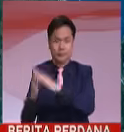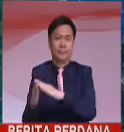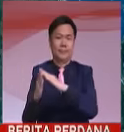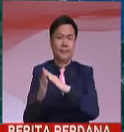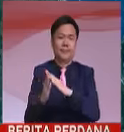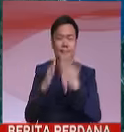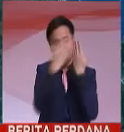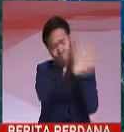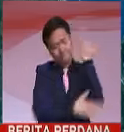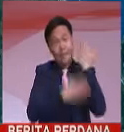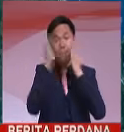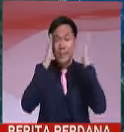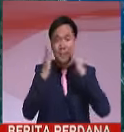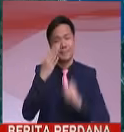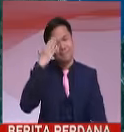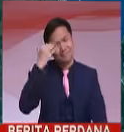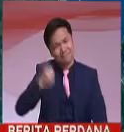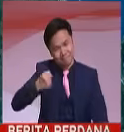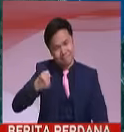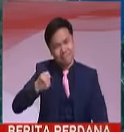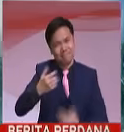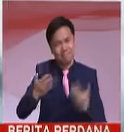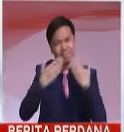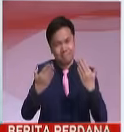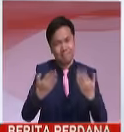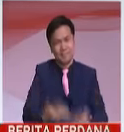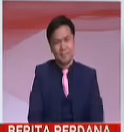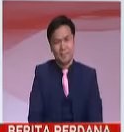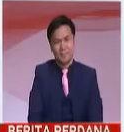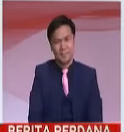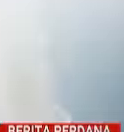utama di Malaysia sekian Assalamualaikum Wa